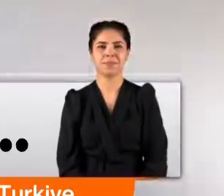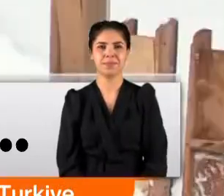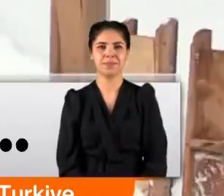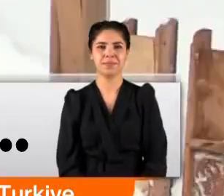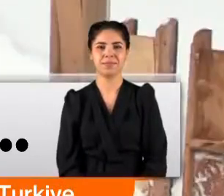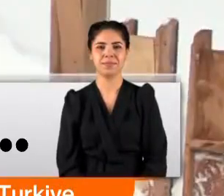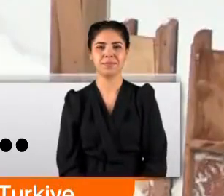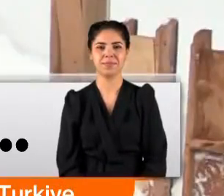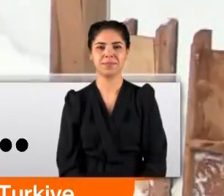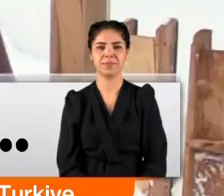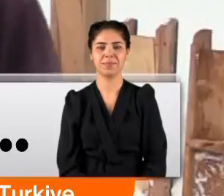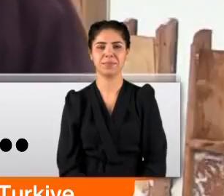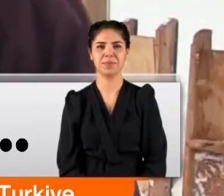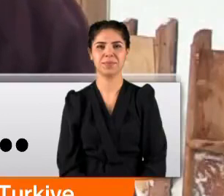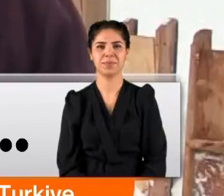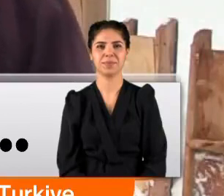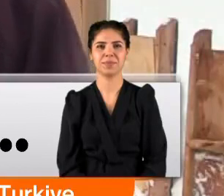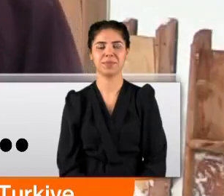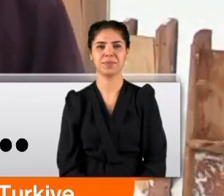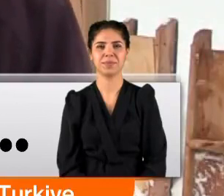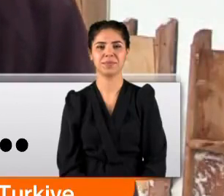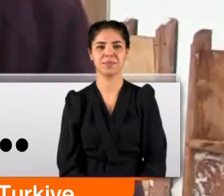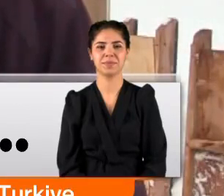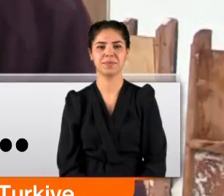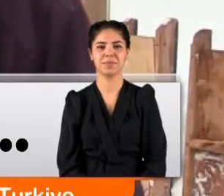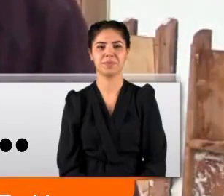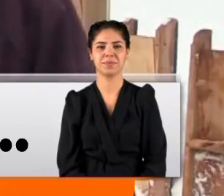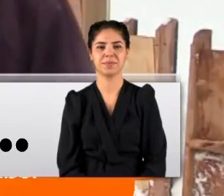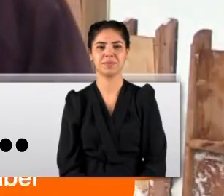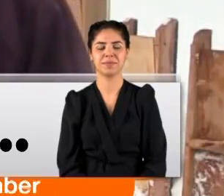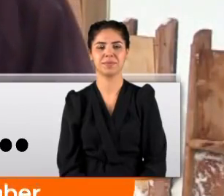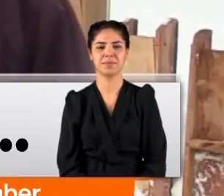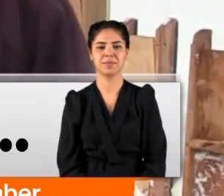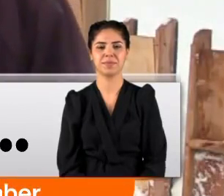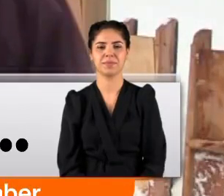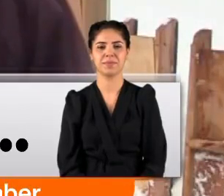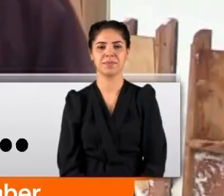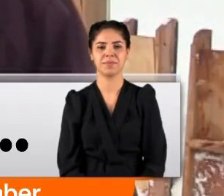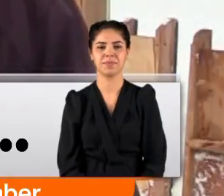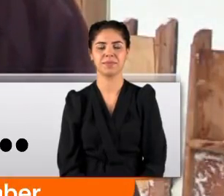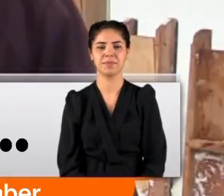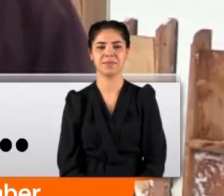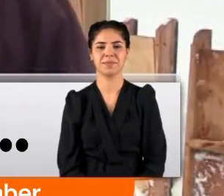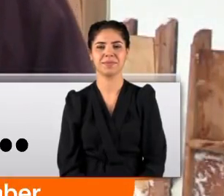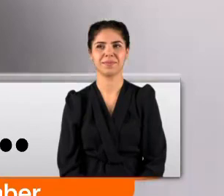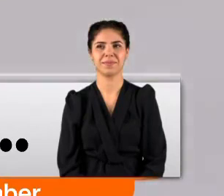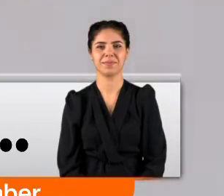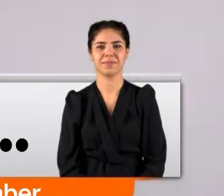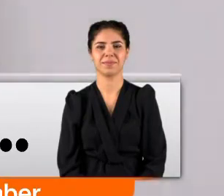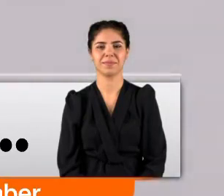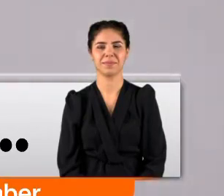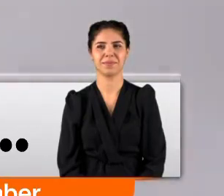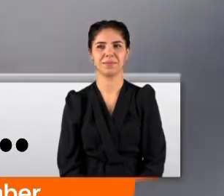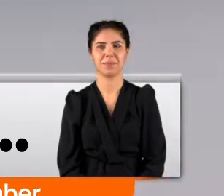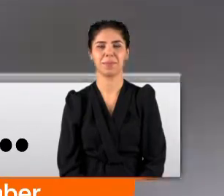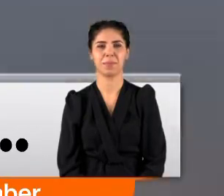Yakaladım seni. Dededen toruna bu kızak yarışları, dedem meşhur binicilerden böyle Halil Köse'de'ye. Hayır